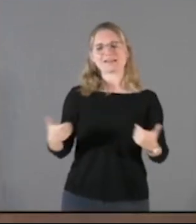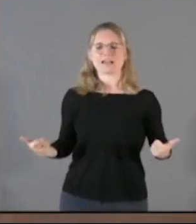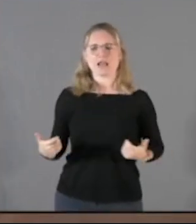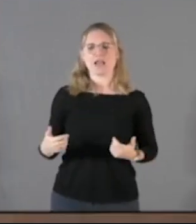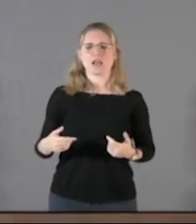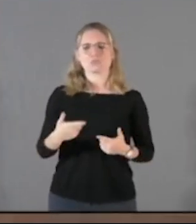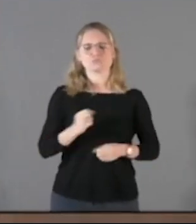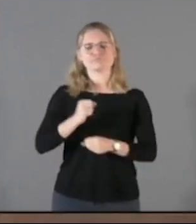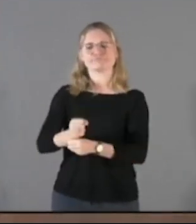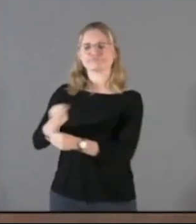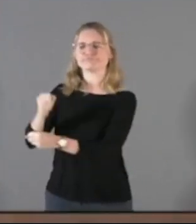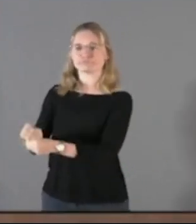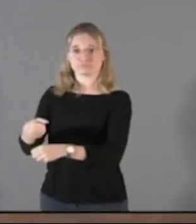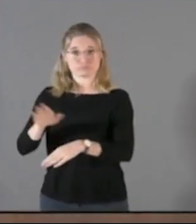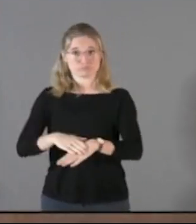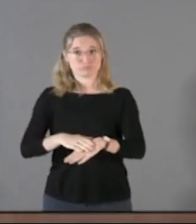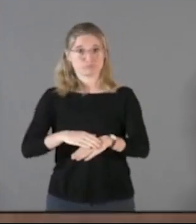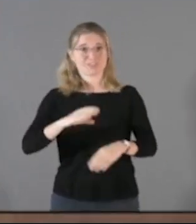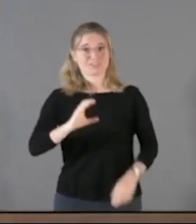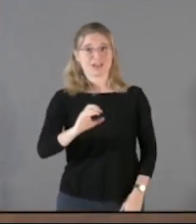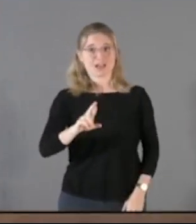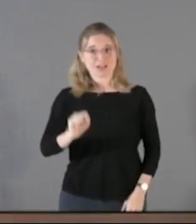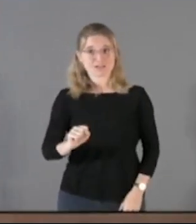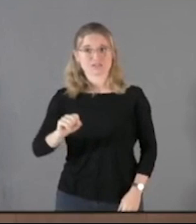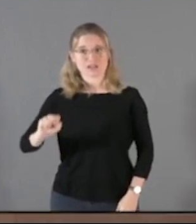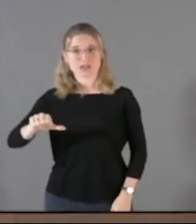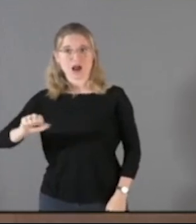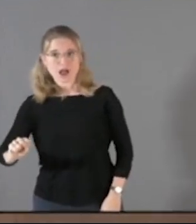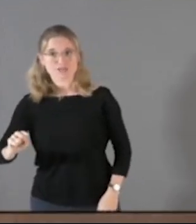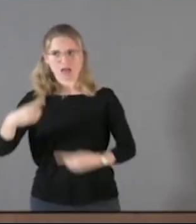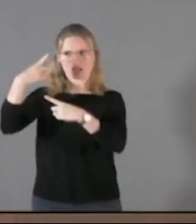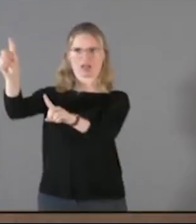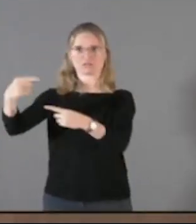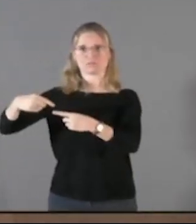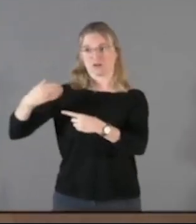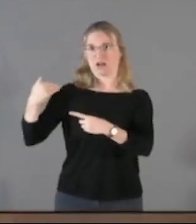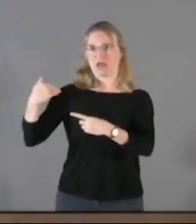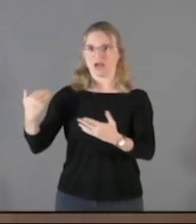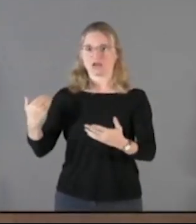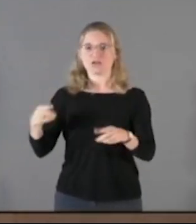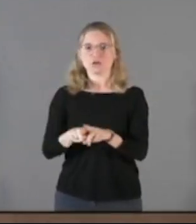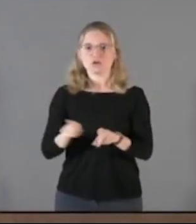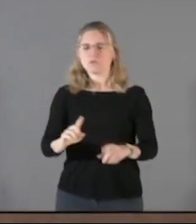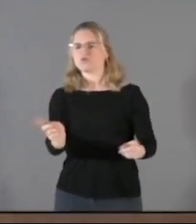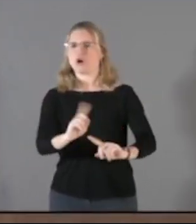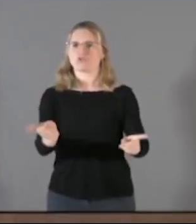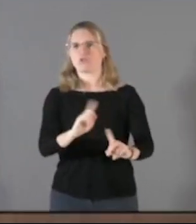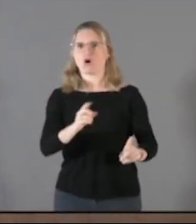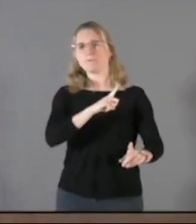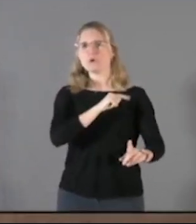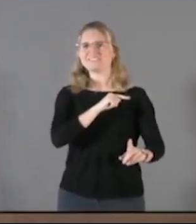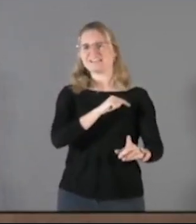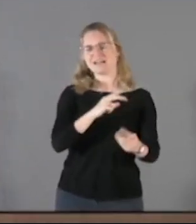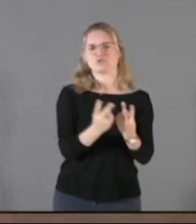criait CRS, SS, et qui ne voulait absolument pas voir un seul policier devant les universités. Maintenant, elle en réclame